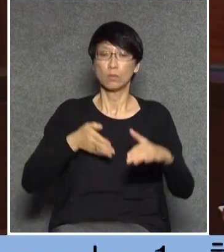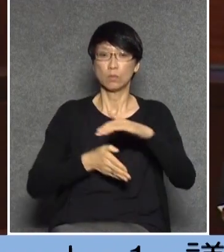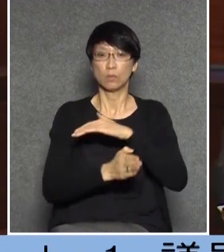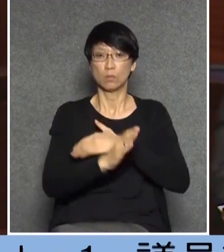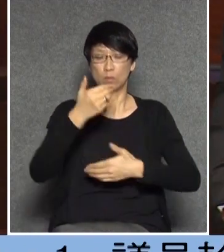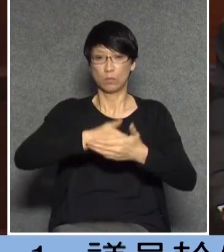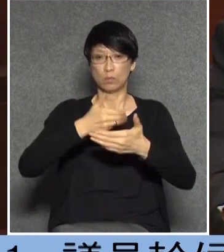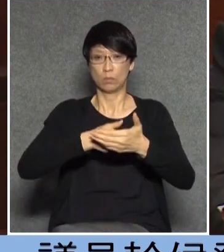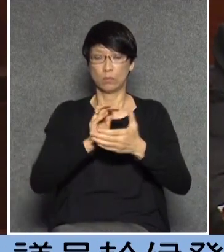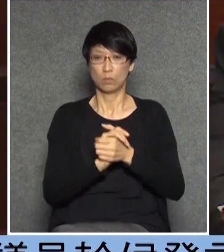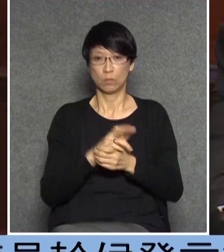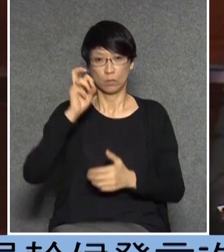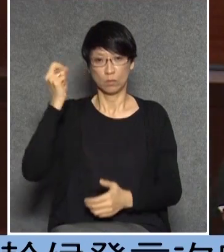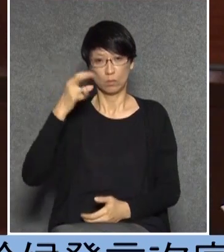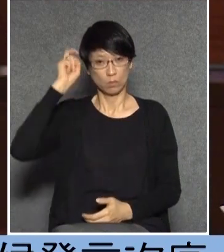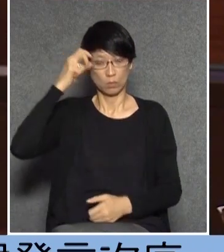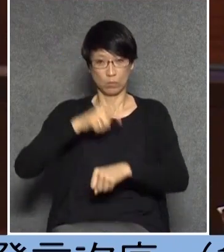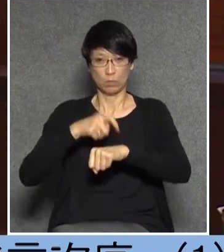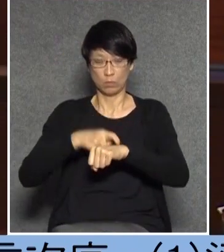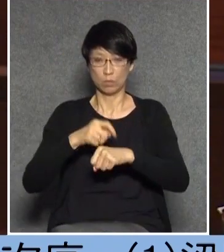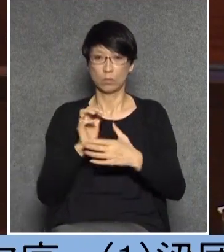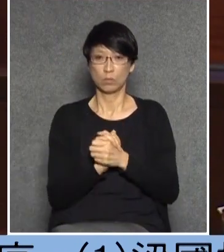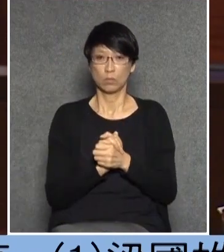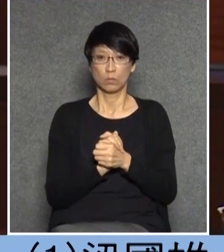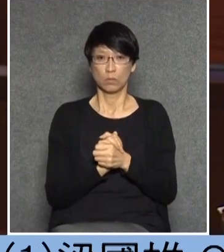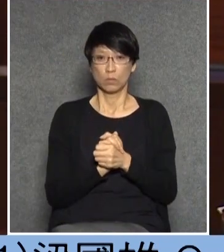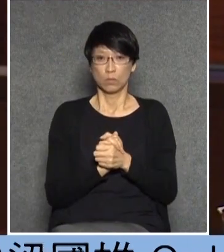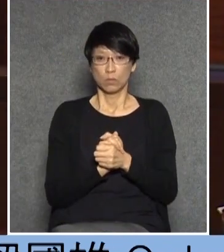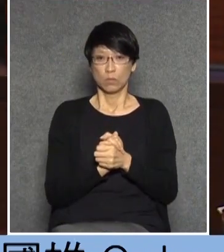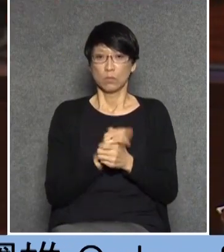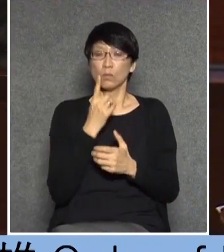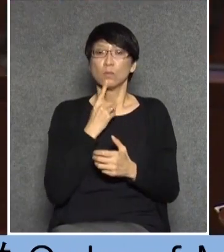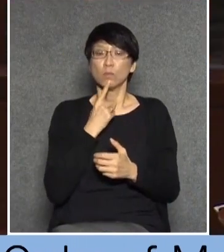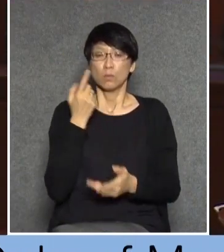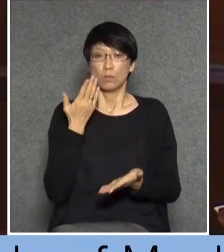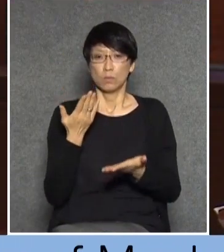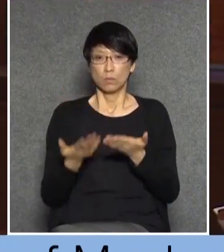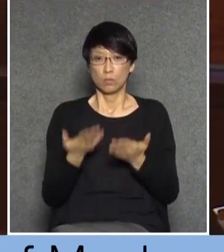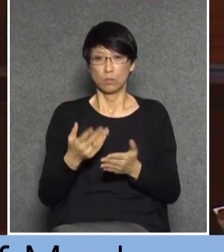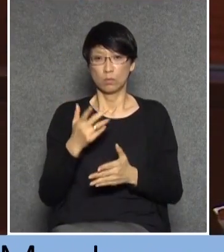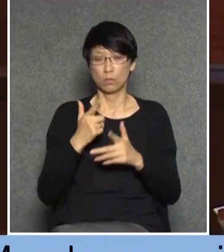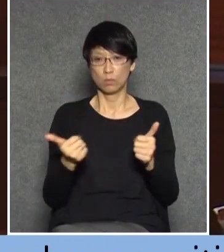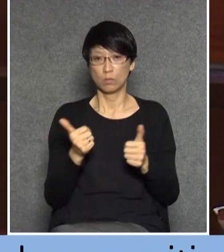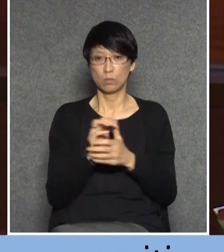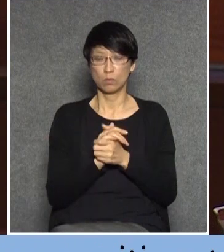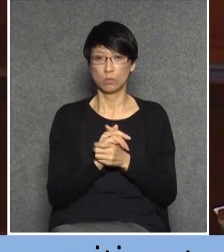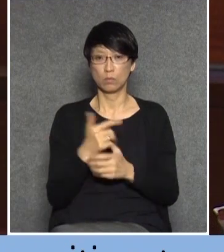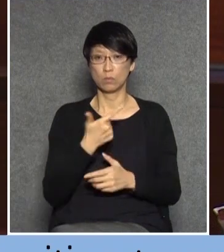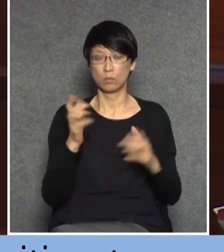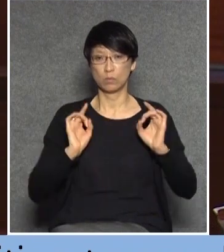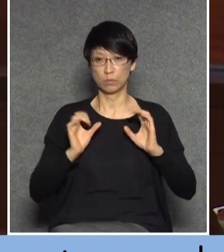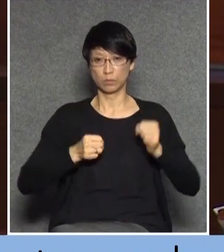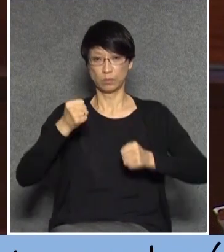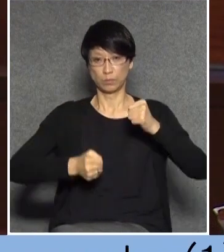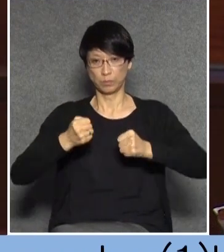5元，再考慮到時間成本，咁都係用返紅隧比較划算。再者，唔少私家車司機根